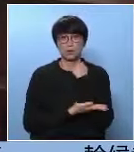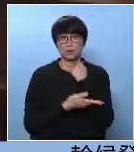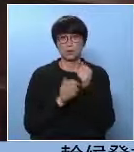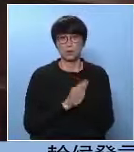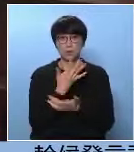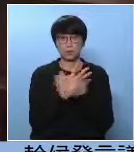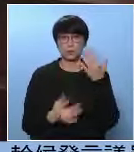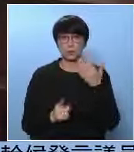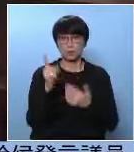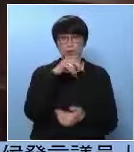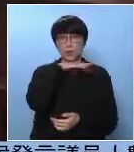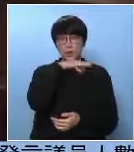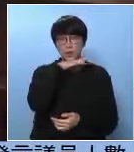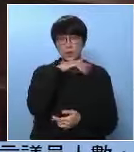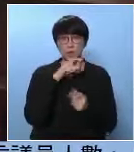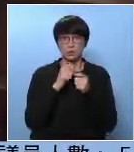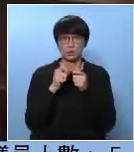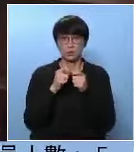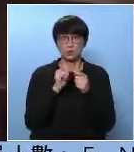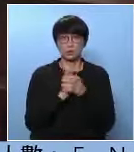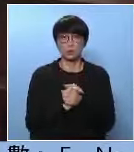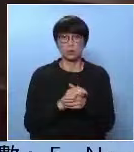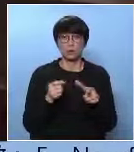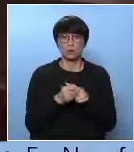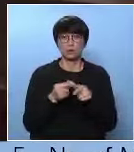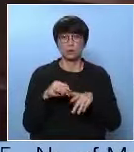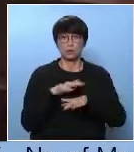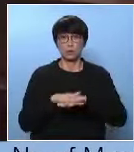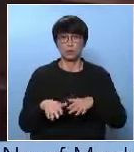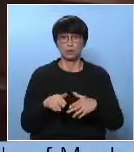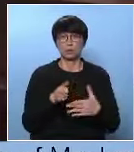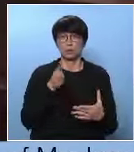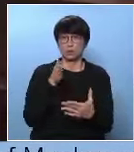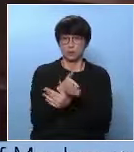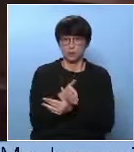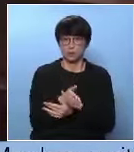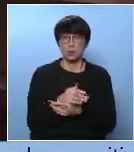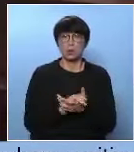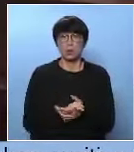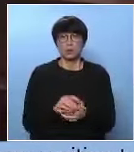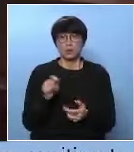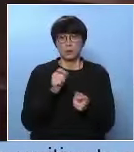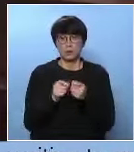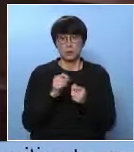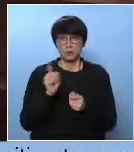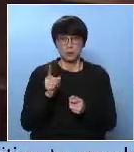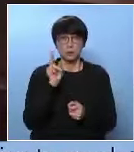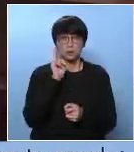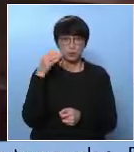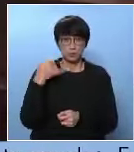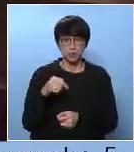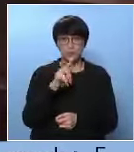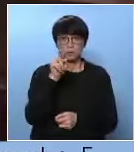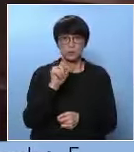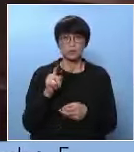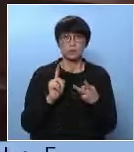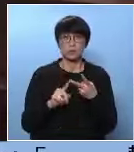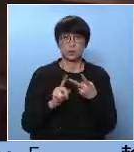網上發布虛假和危害公共安全的訊息？如會，詳情為何？如否，原因為何？及